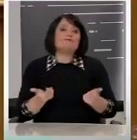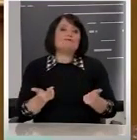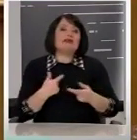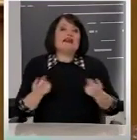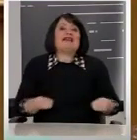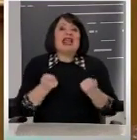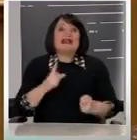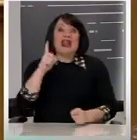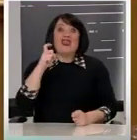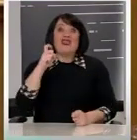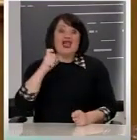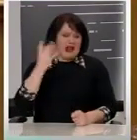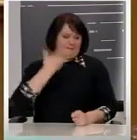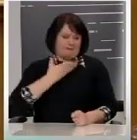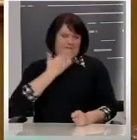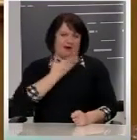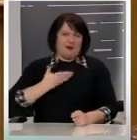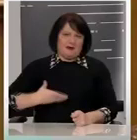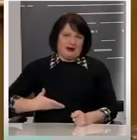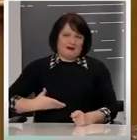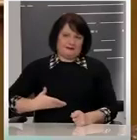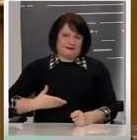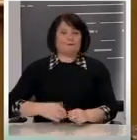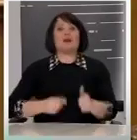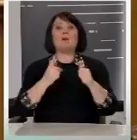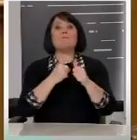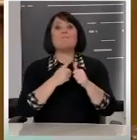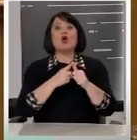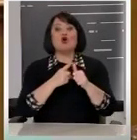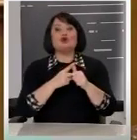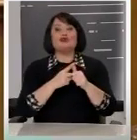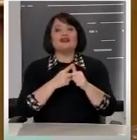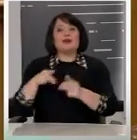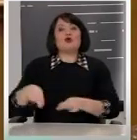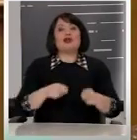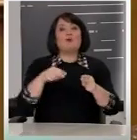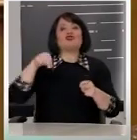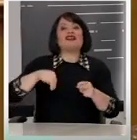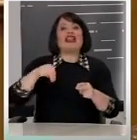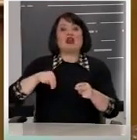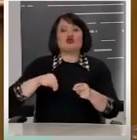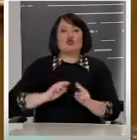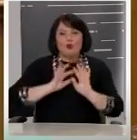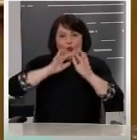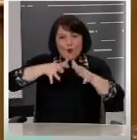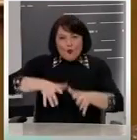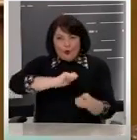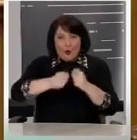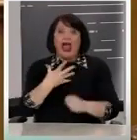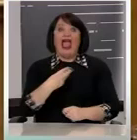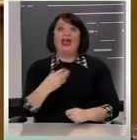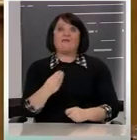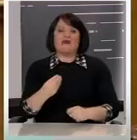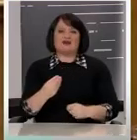έγιναν οι 10 πληγές. Η πρώτη πληγή, τα νερά του ποταμού Νείλου μετατράπηκαν σε αίμα. Η